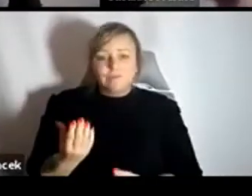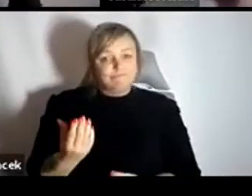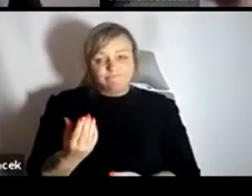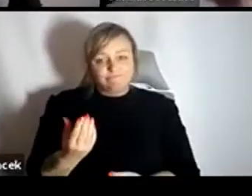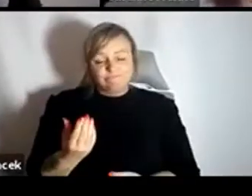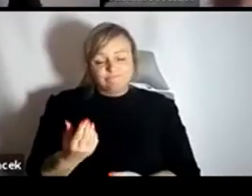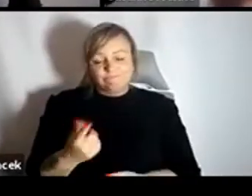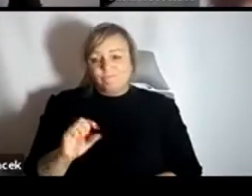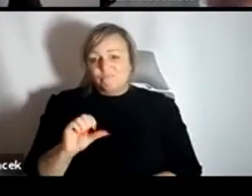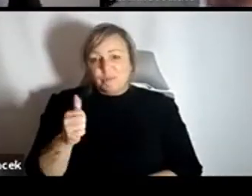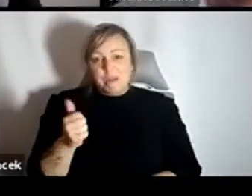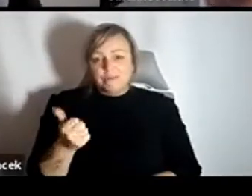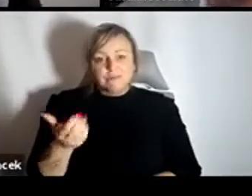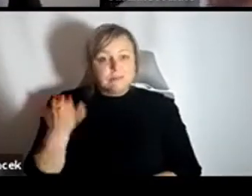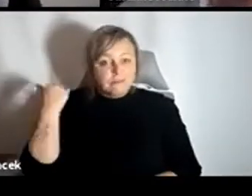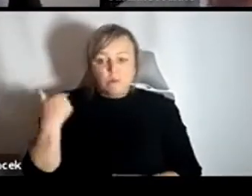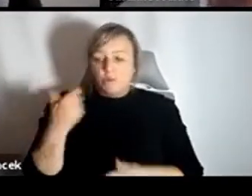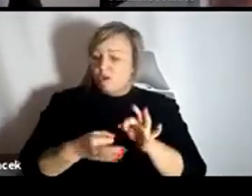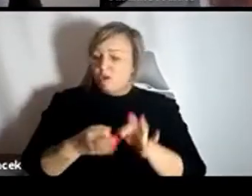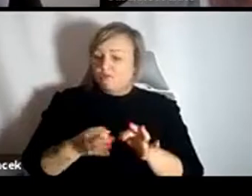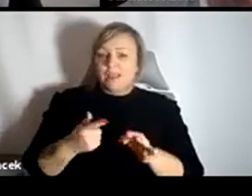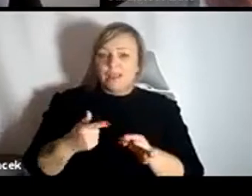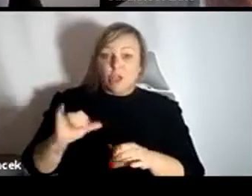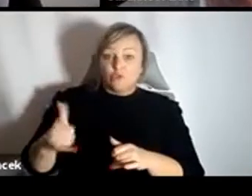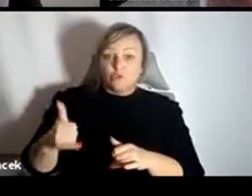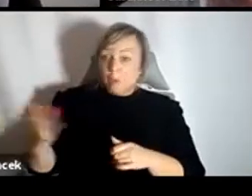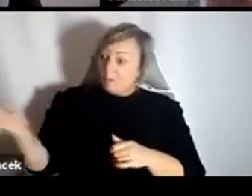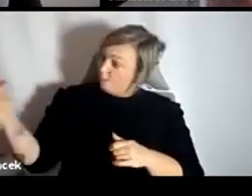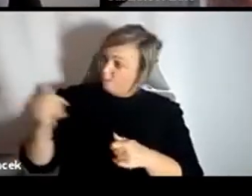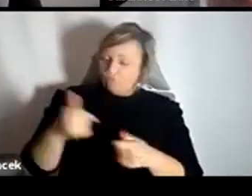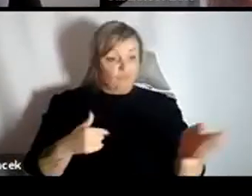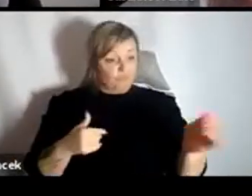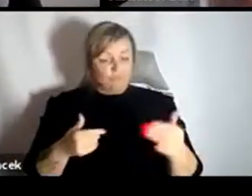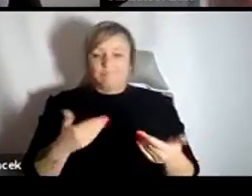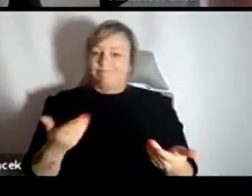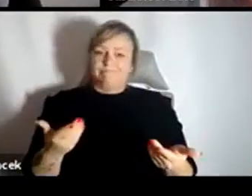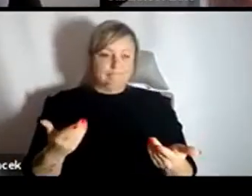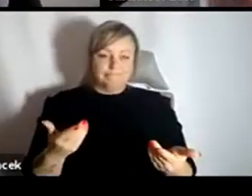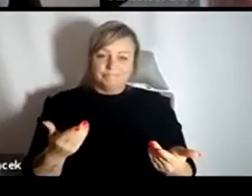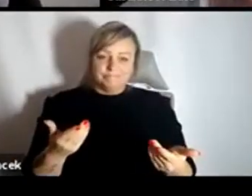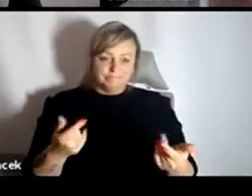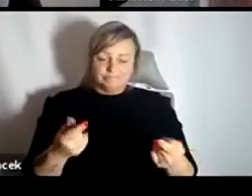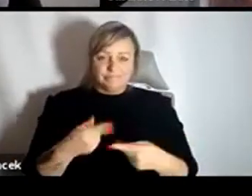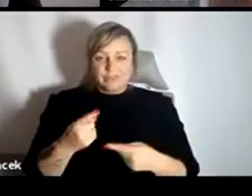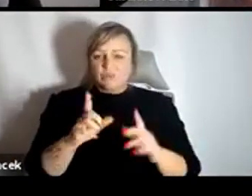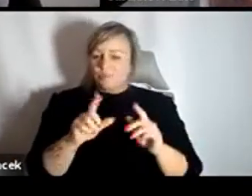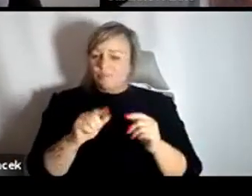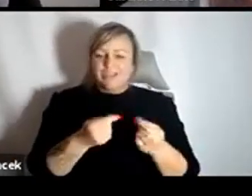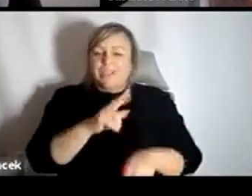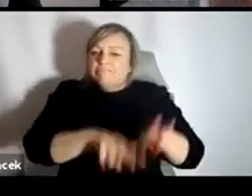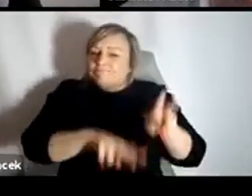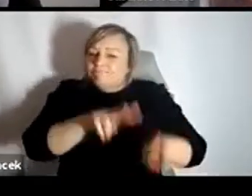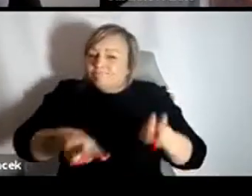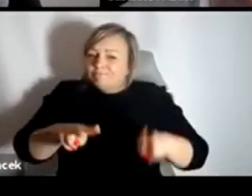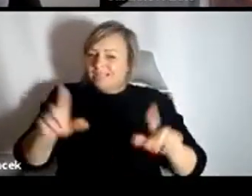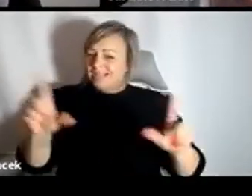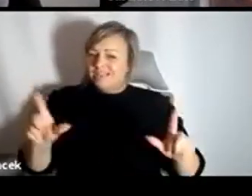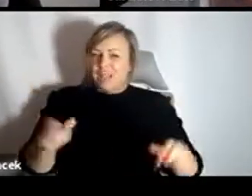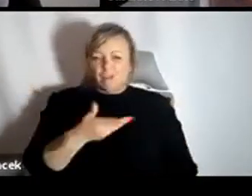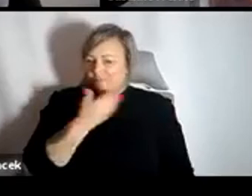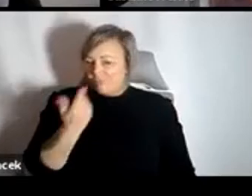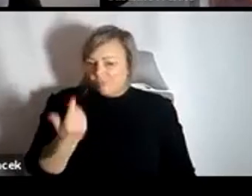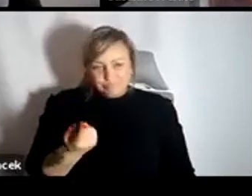gegenseitig Jobs zuschanzen und es keine diverse Gesellschaft ist innerhalb der Führungsgremien, würde ich mir wünschen, dass es eine externe